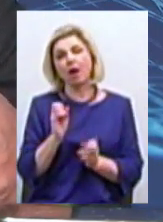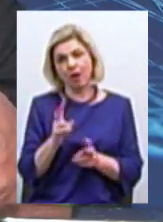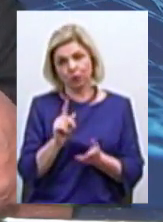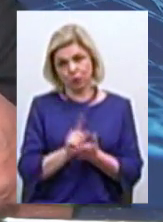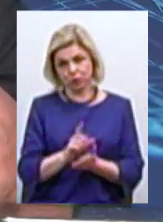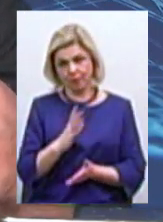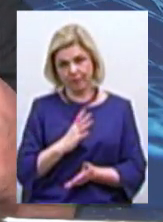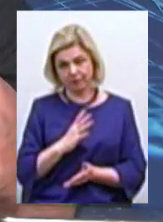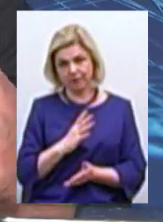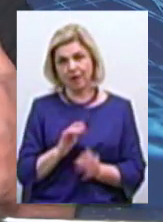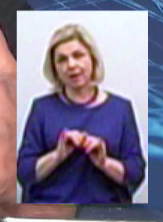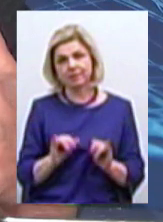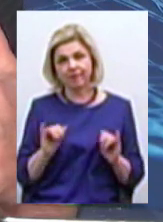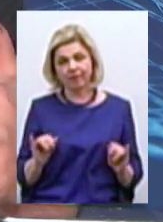розвиватись.